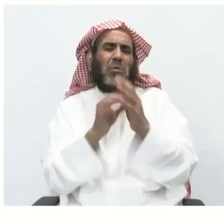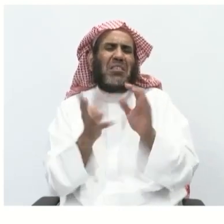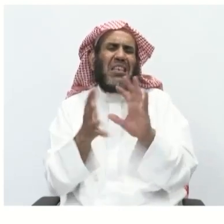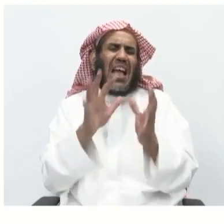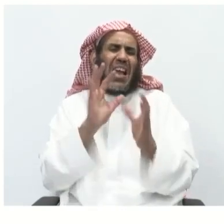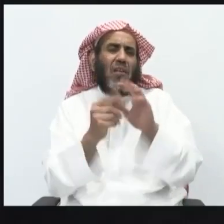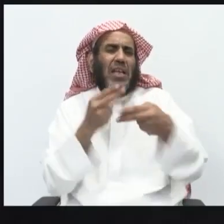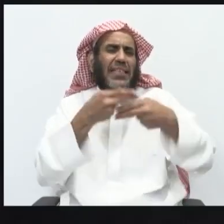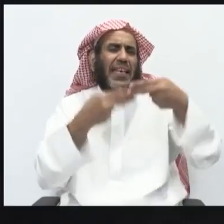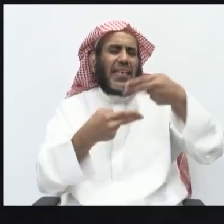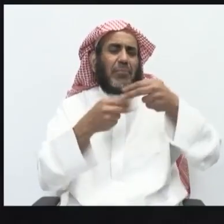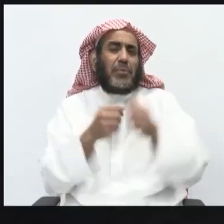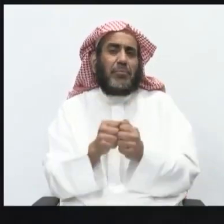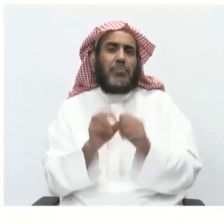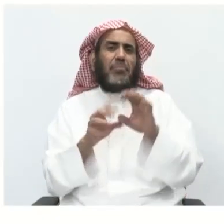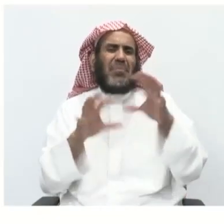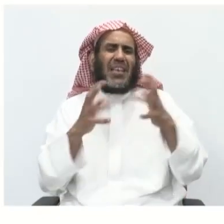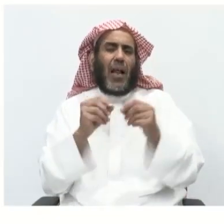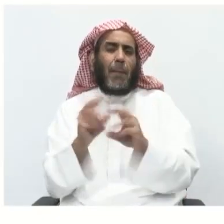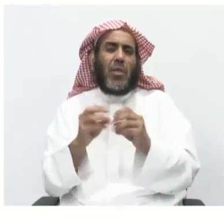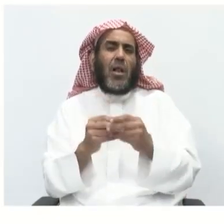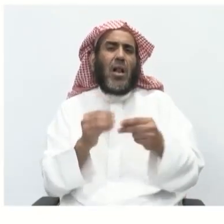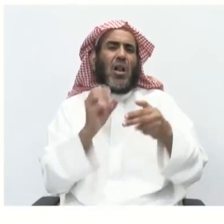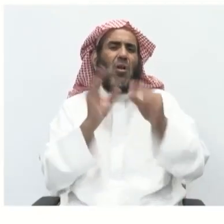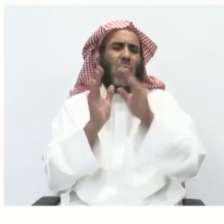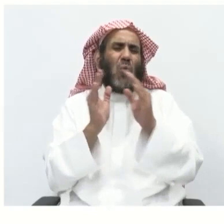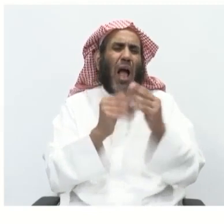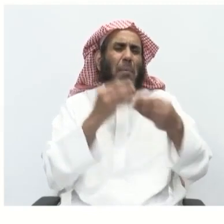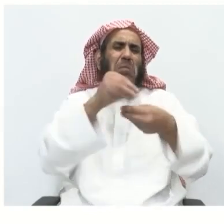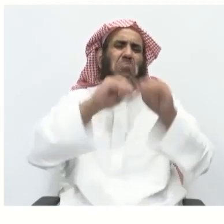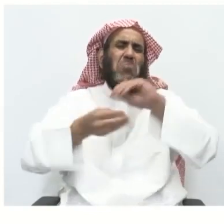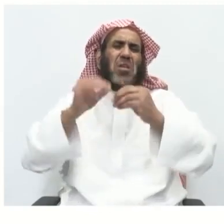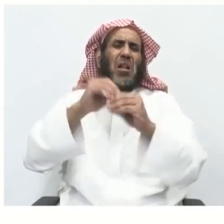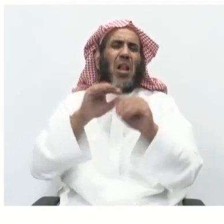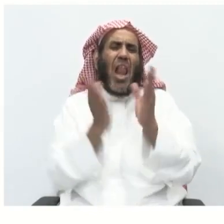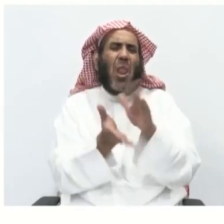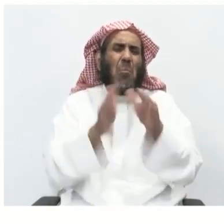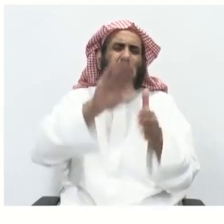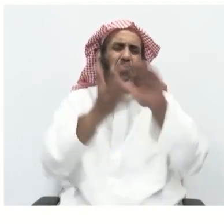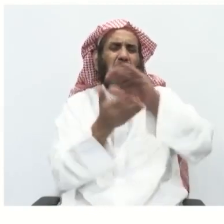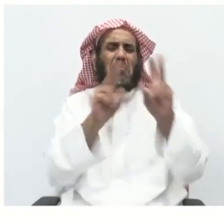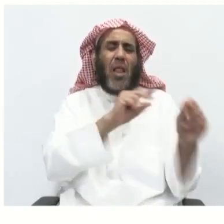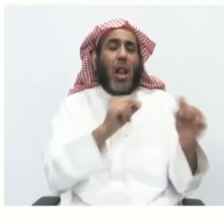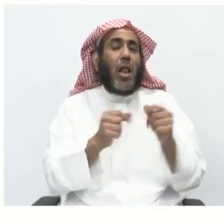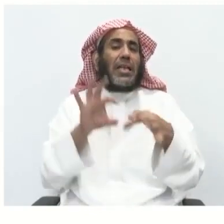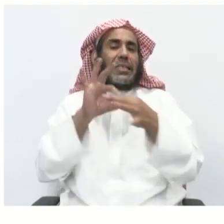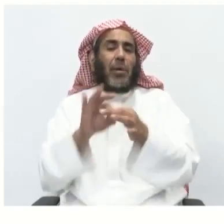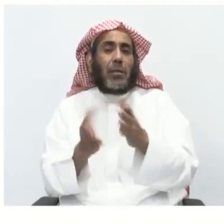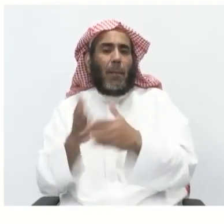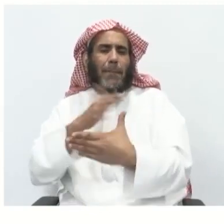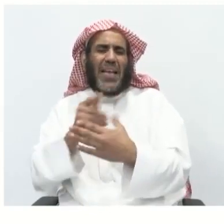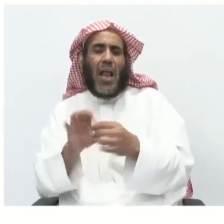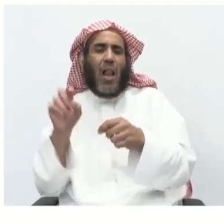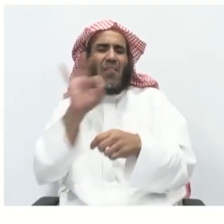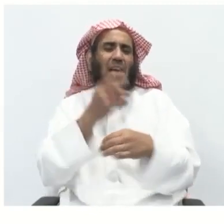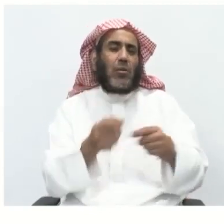في حاله تركيب للخليه مثل المكعبات عندما تتركب مكعب على مكعب اخر هنا لدينا ارتباط بين الفيروس